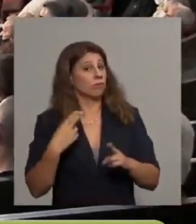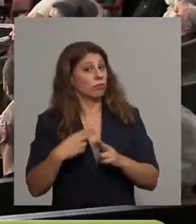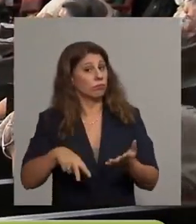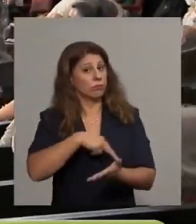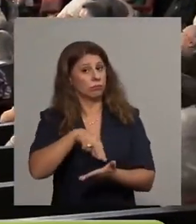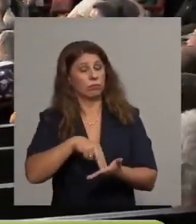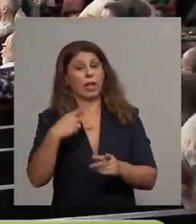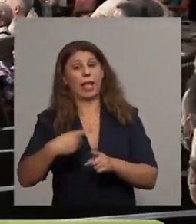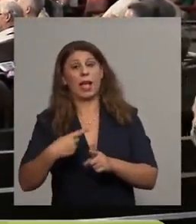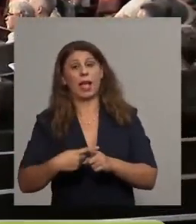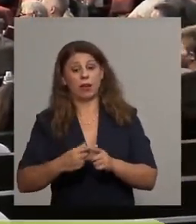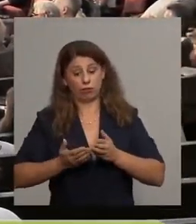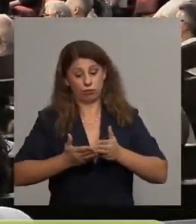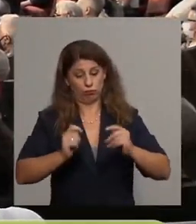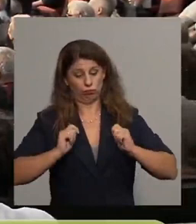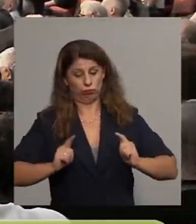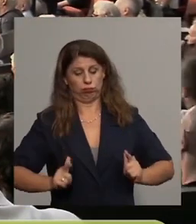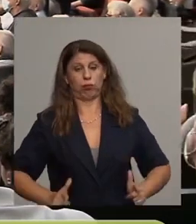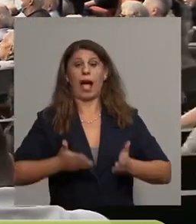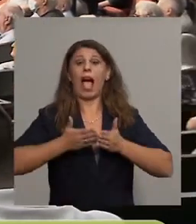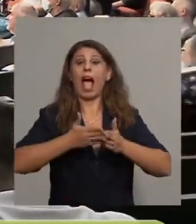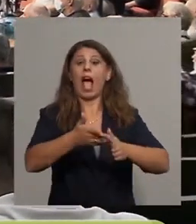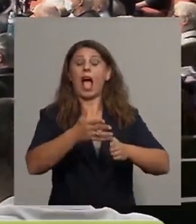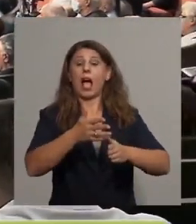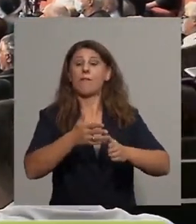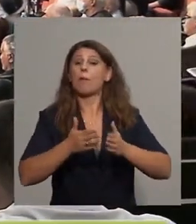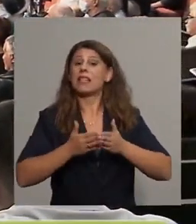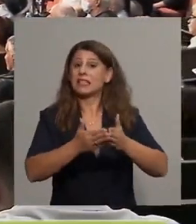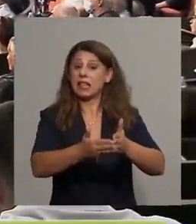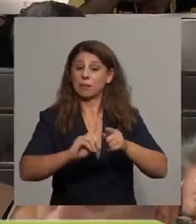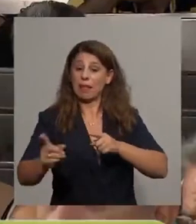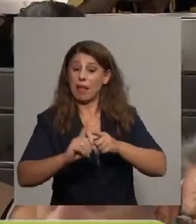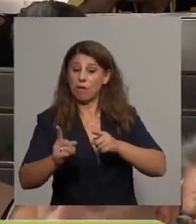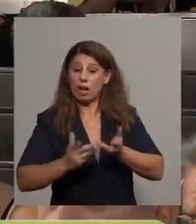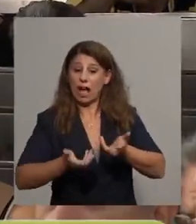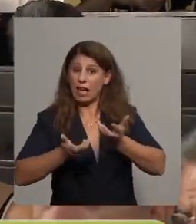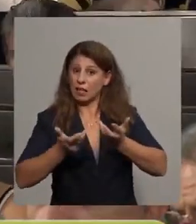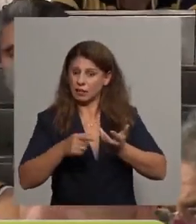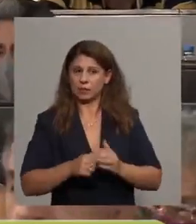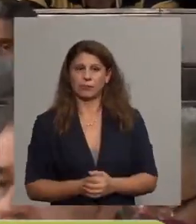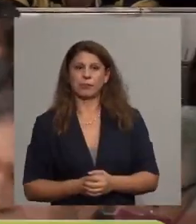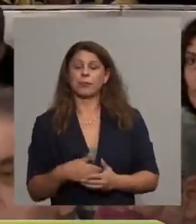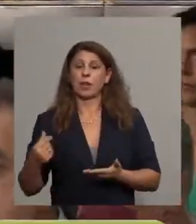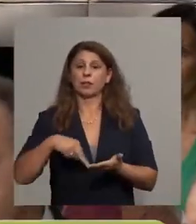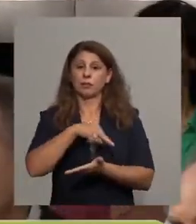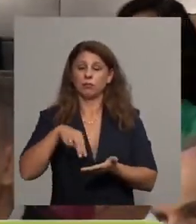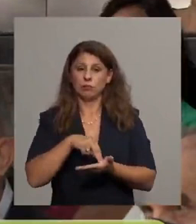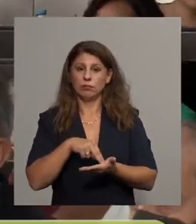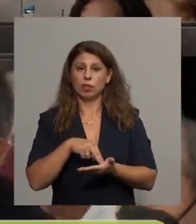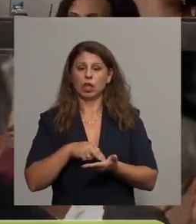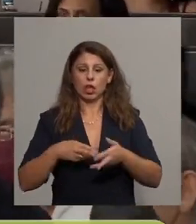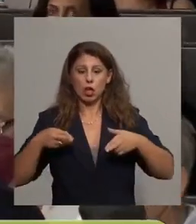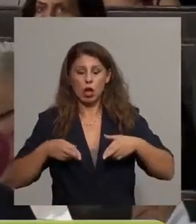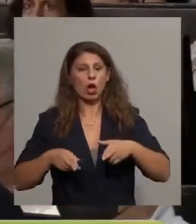των Ελλήνων εφοπλιστών σε αυτή τη μεταφορά, τον ρόλο της Εγνατίας των λιμανιών